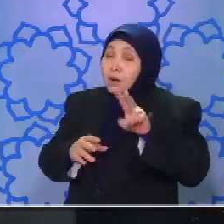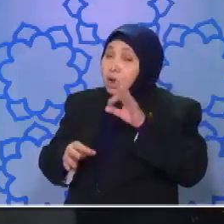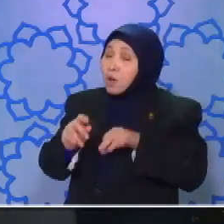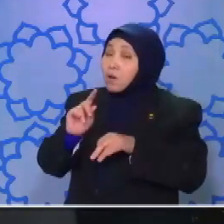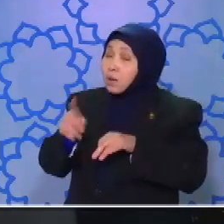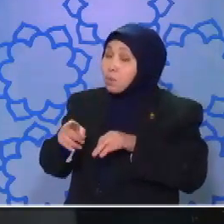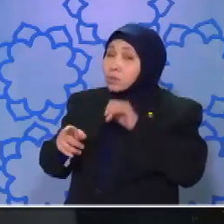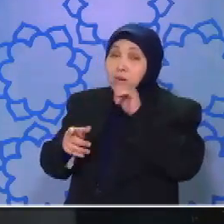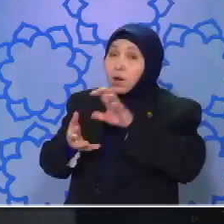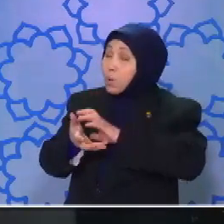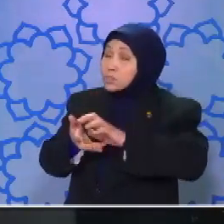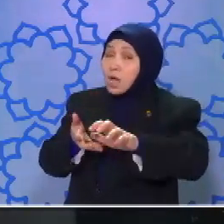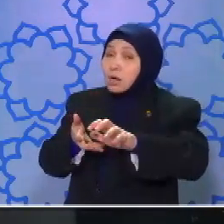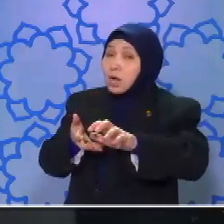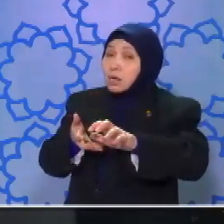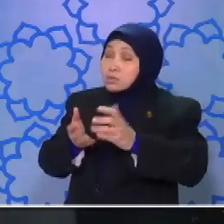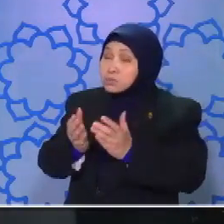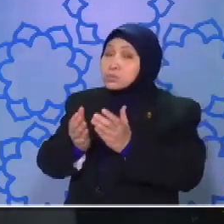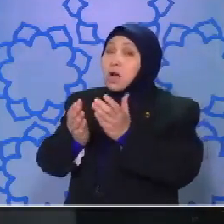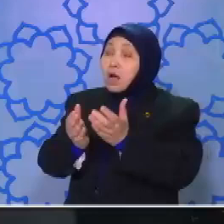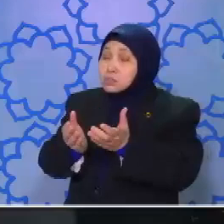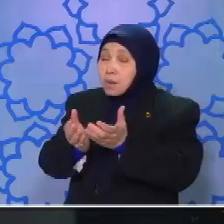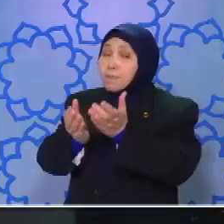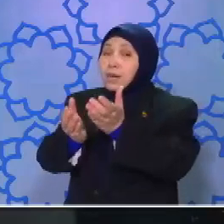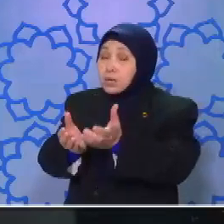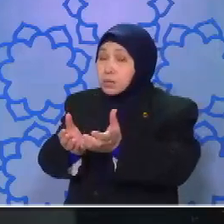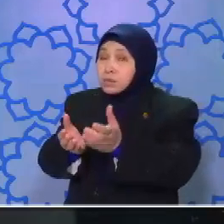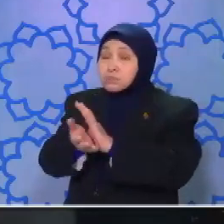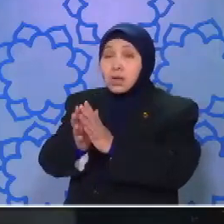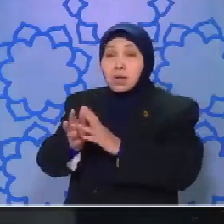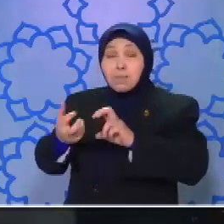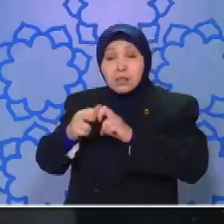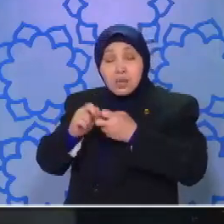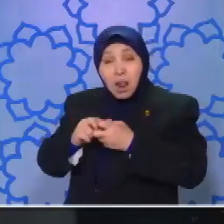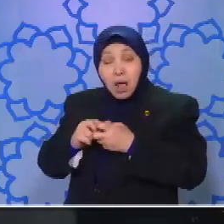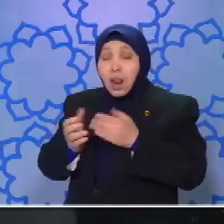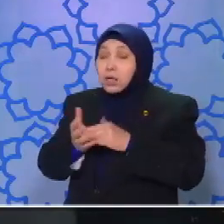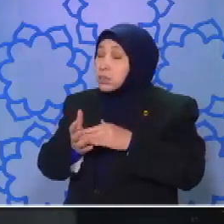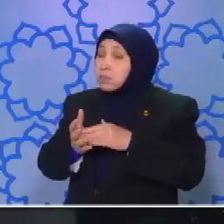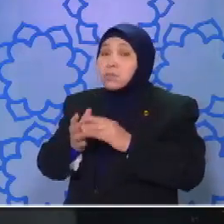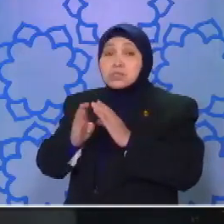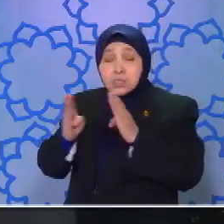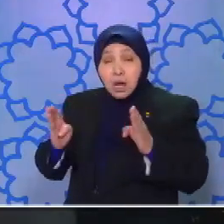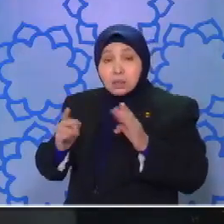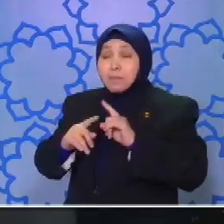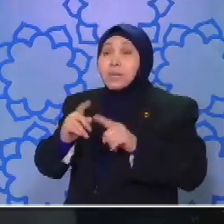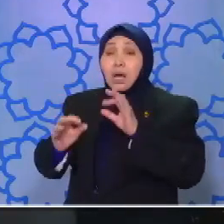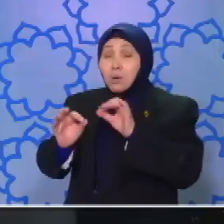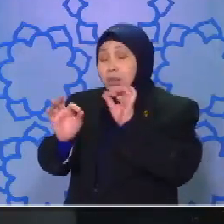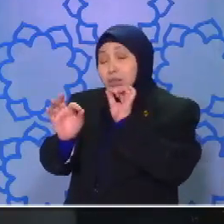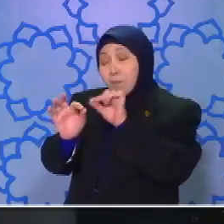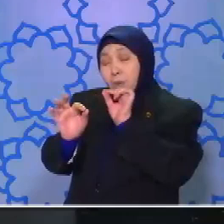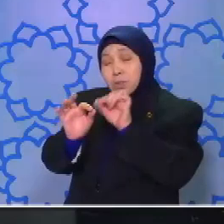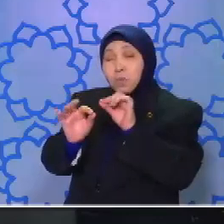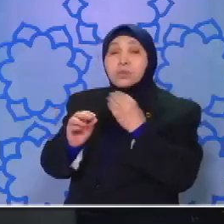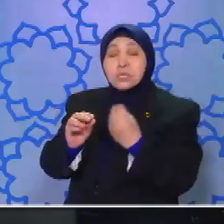tak rosakkan sampan ini, mungkar lebih besar. Kan, mungkar lebih besar, kena rampas sampan tersebut. Tapi kalau kita tebuk sikit,